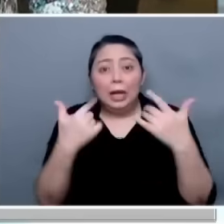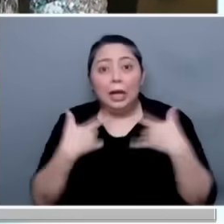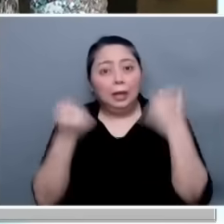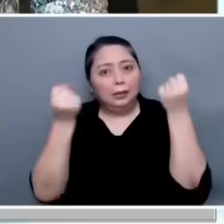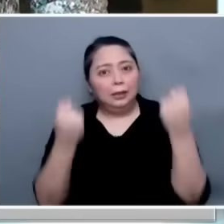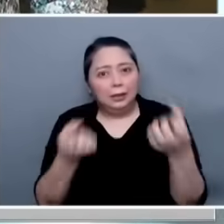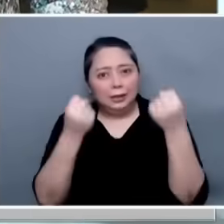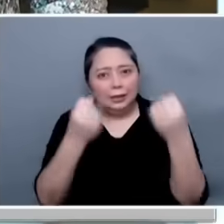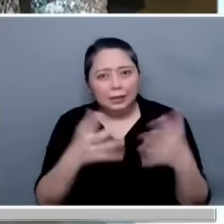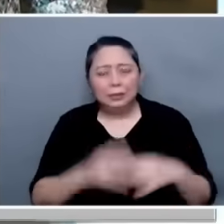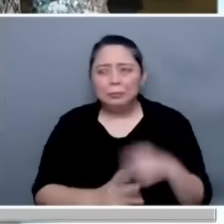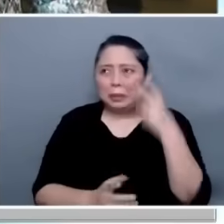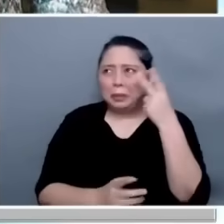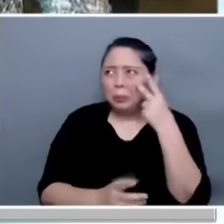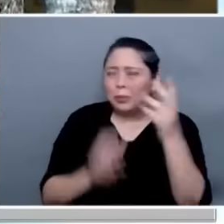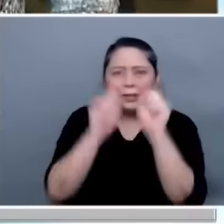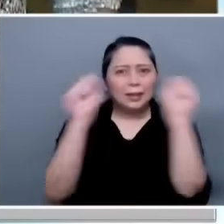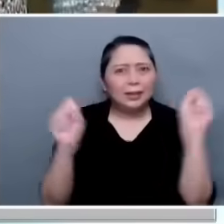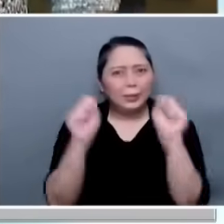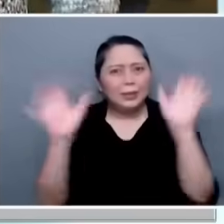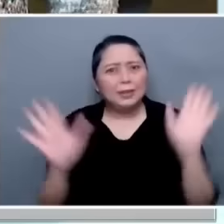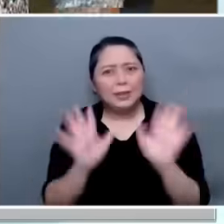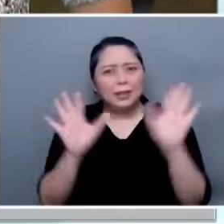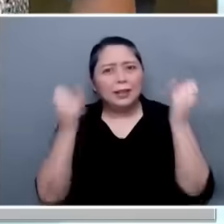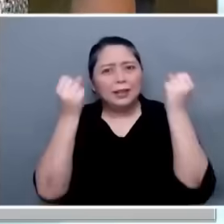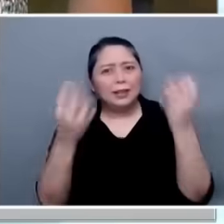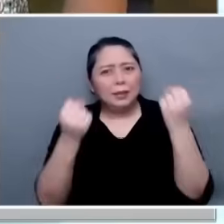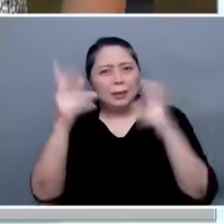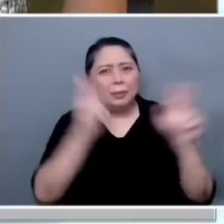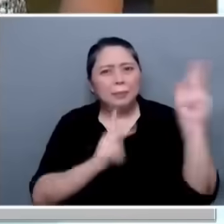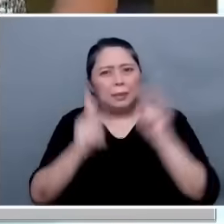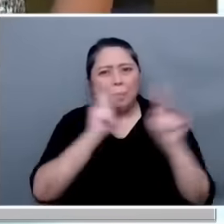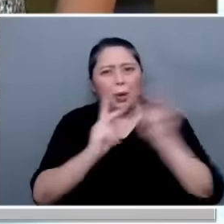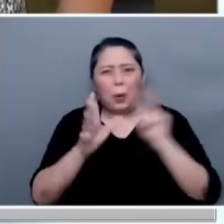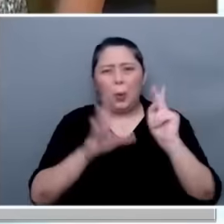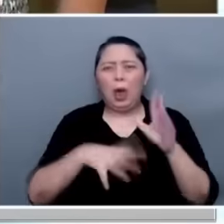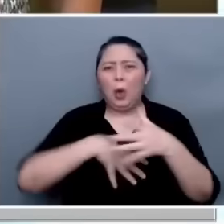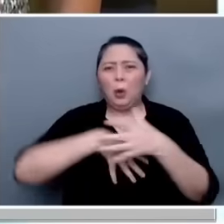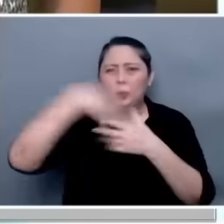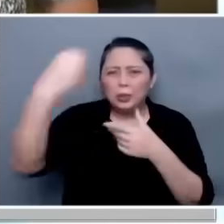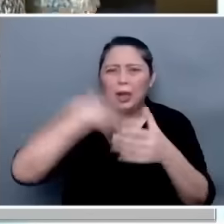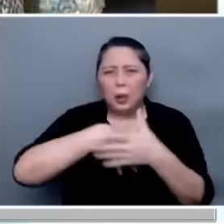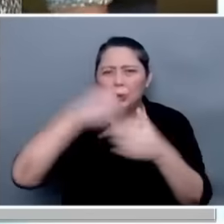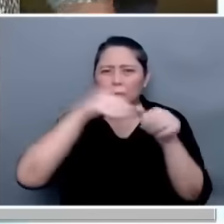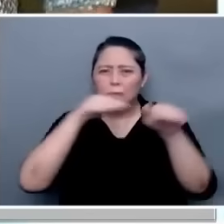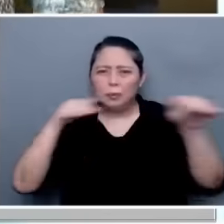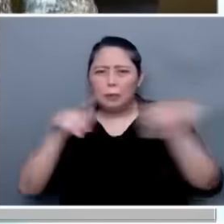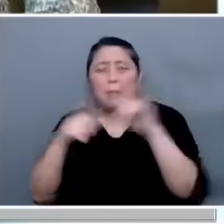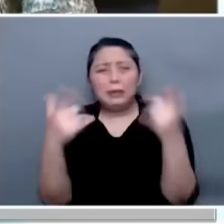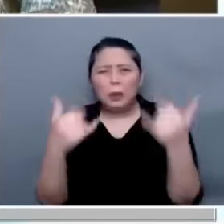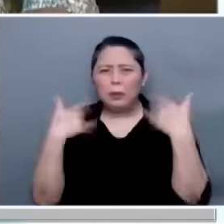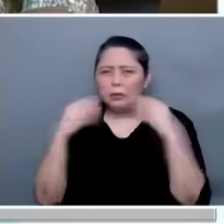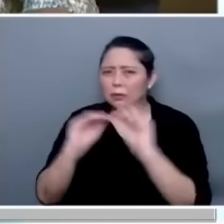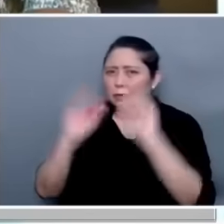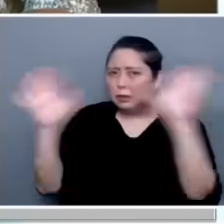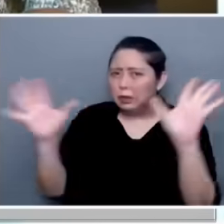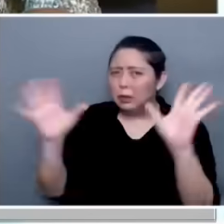weekend nakita ko. So isang paglilinaw lang, ano na talaga ang mall hours ngayon?